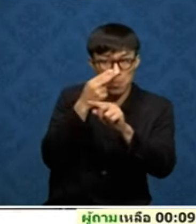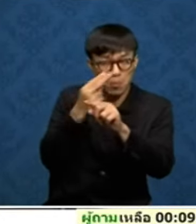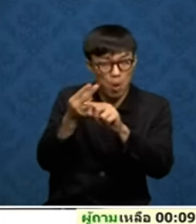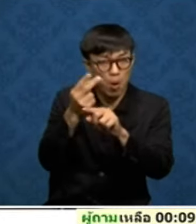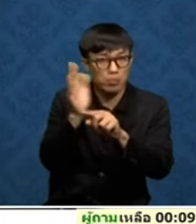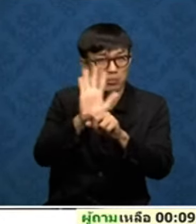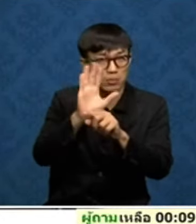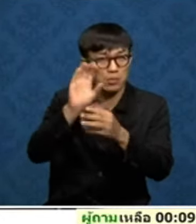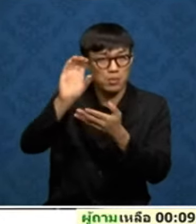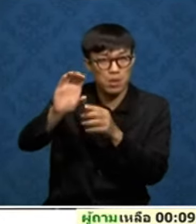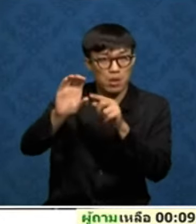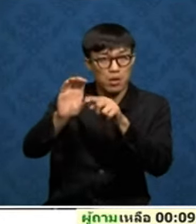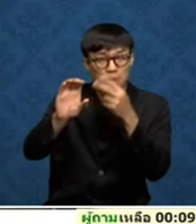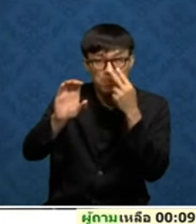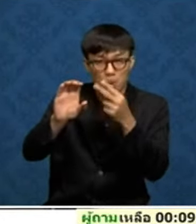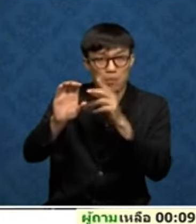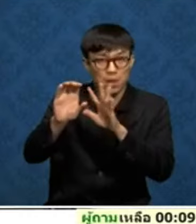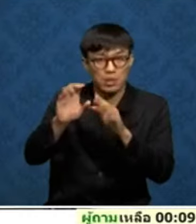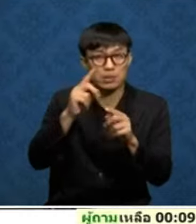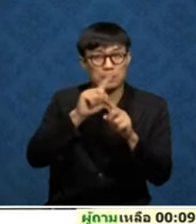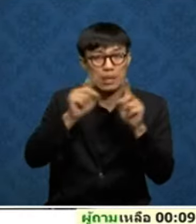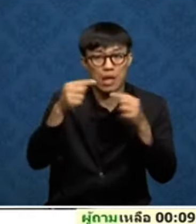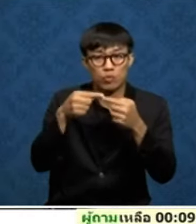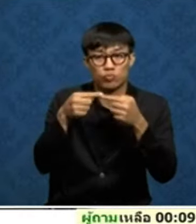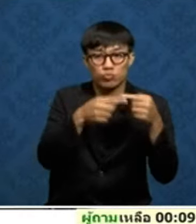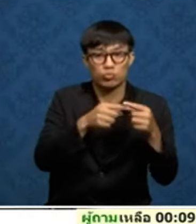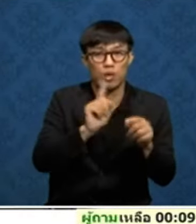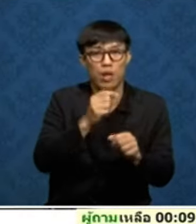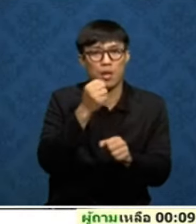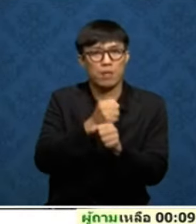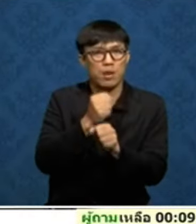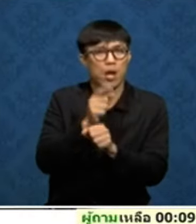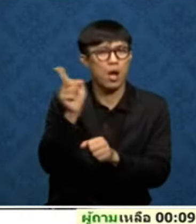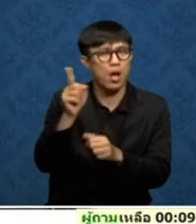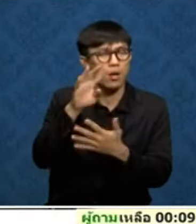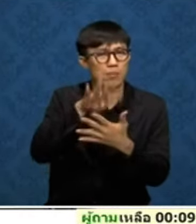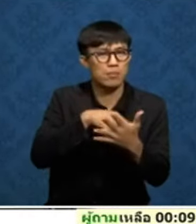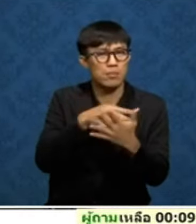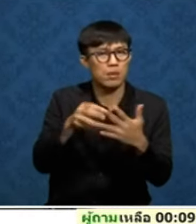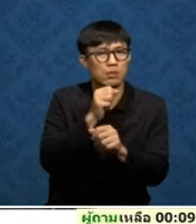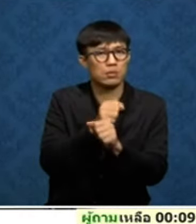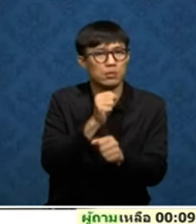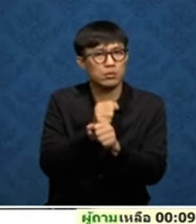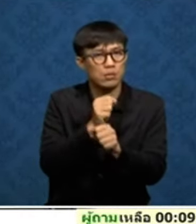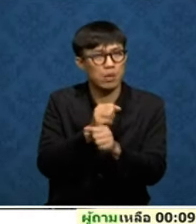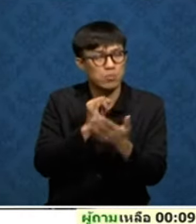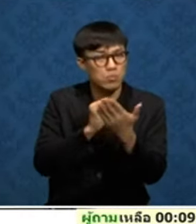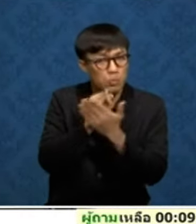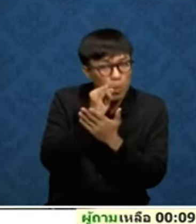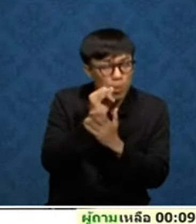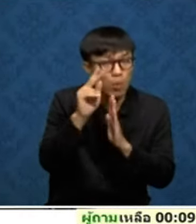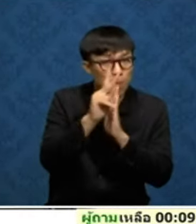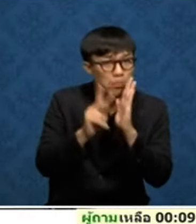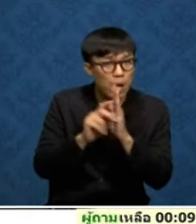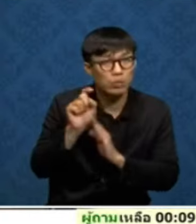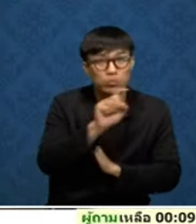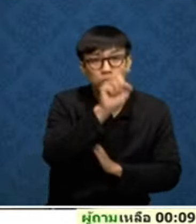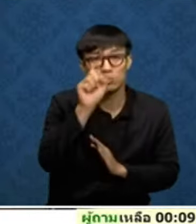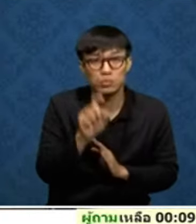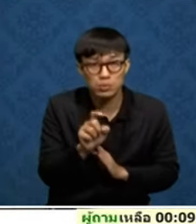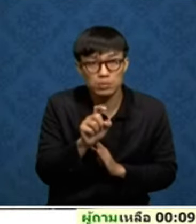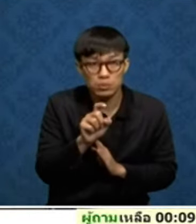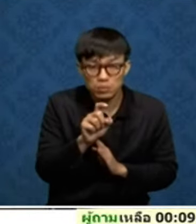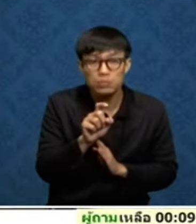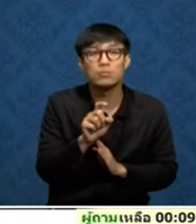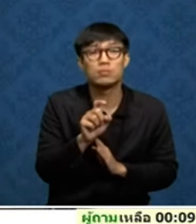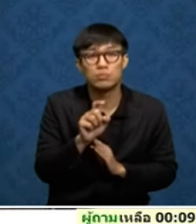ติดตามต่อคือการกระบวนการทำงานต่างๆของนายทุนเหล่านี้ว่ามีการทำงานถูกกฎหมายหรือไม่มาตรการที่เราจะทำให้เขา